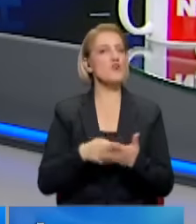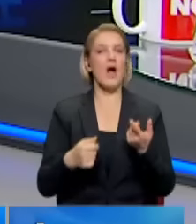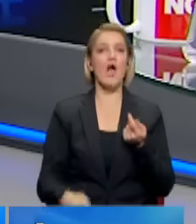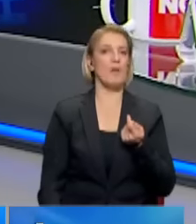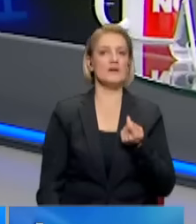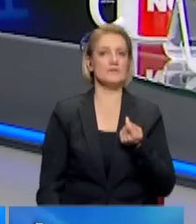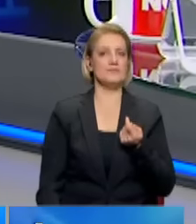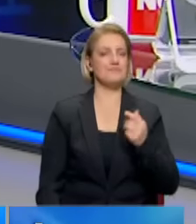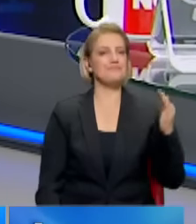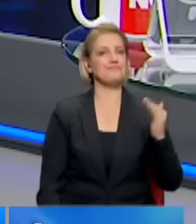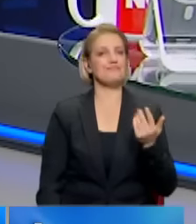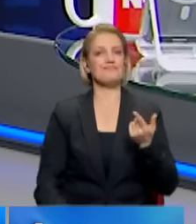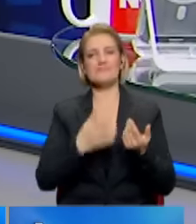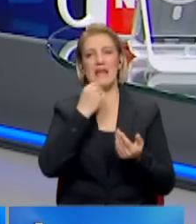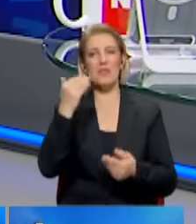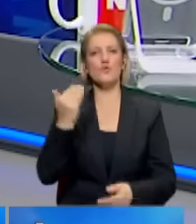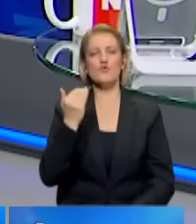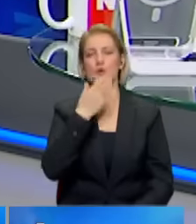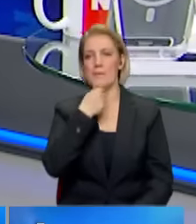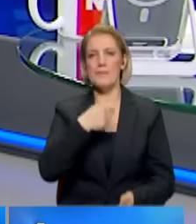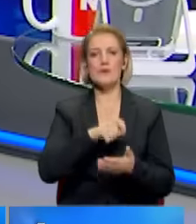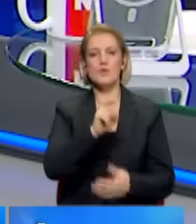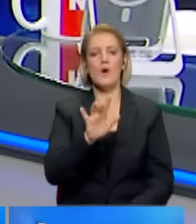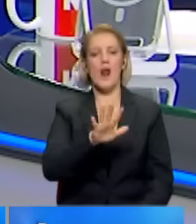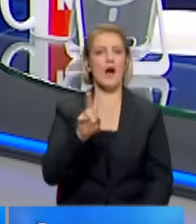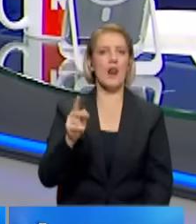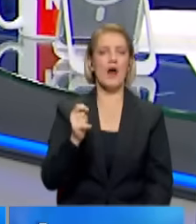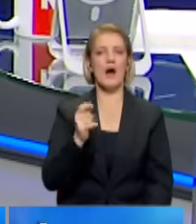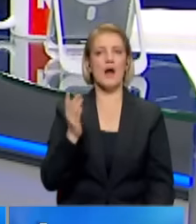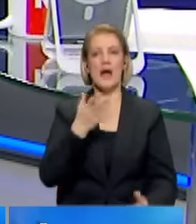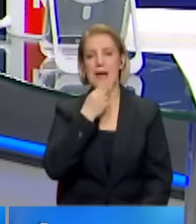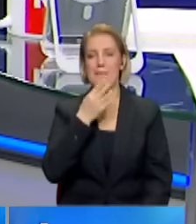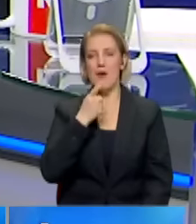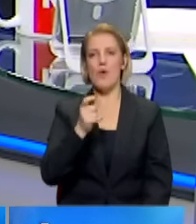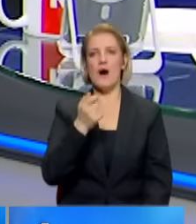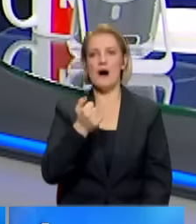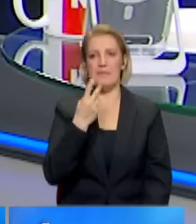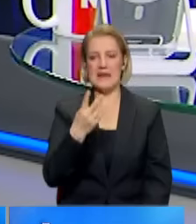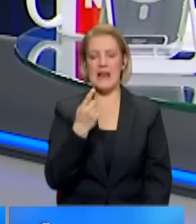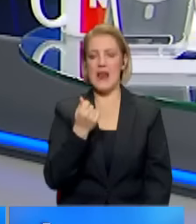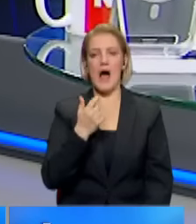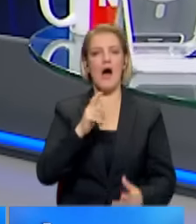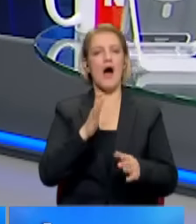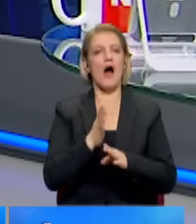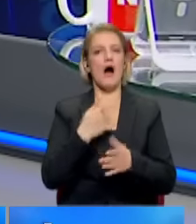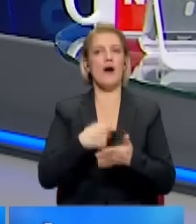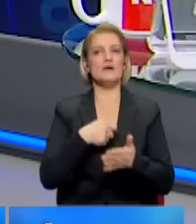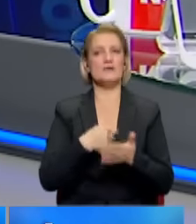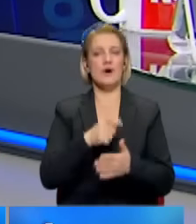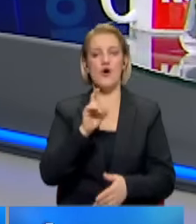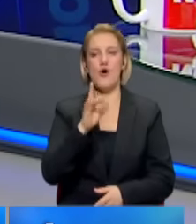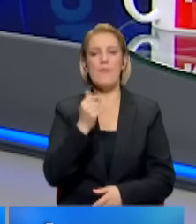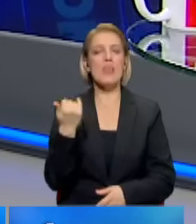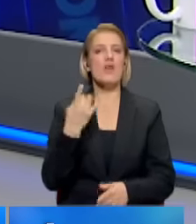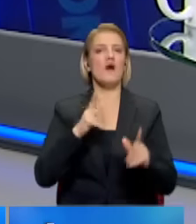peki? En düşük emekli maaşı 952 liraydı. Yani emekli o 62 liralık alışverişten 15